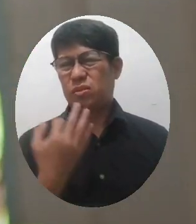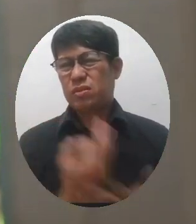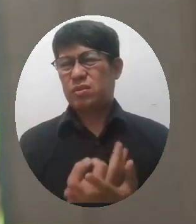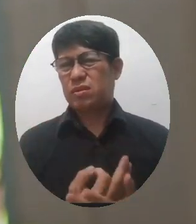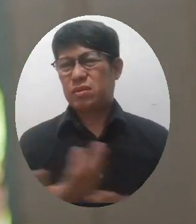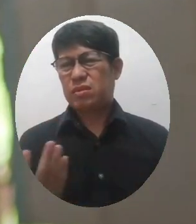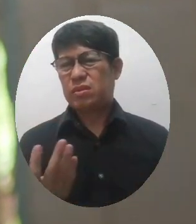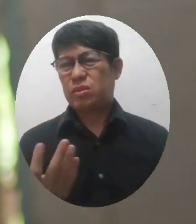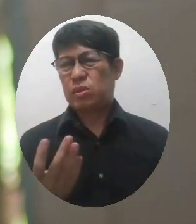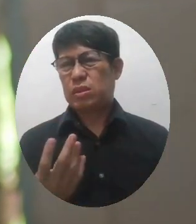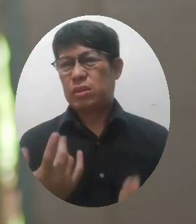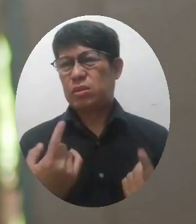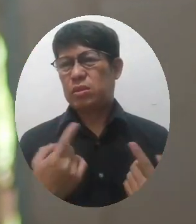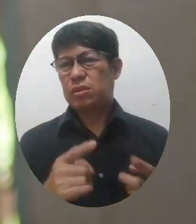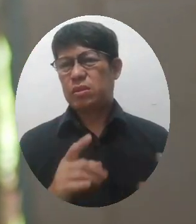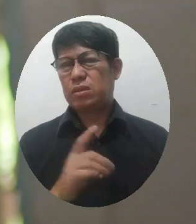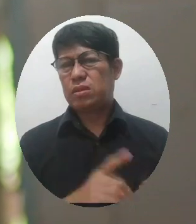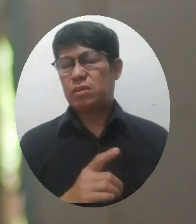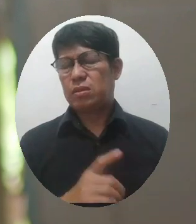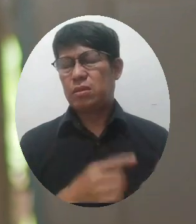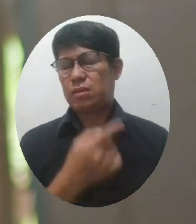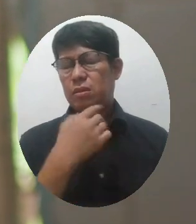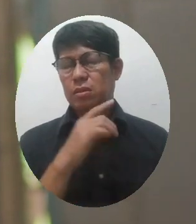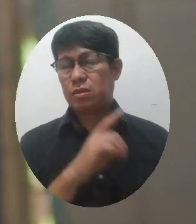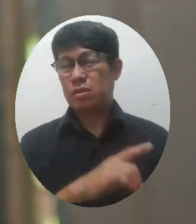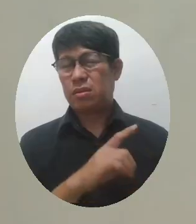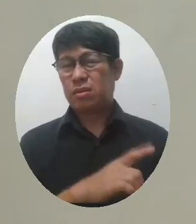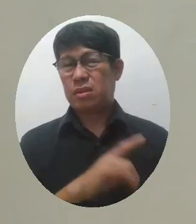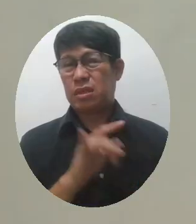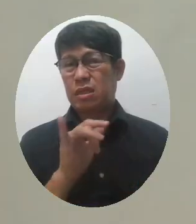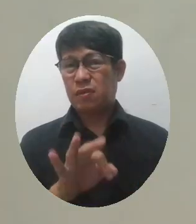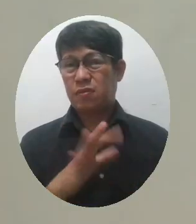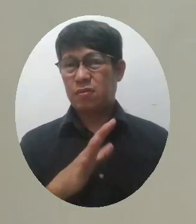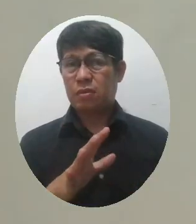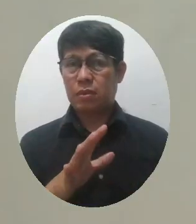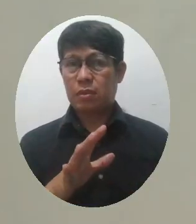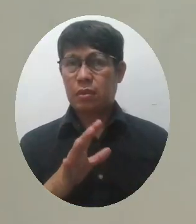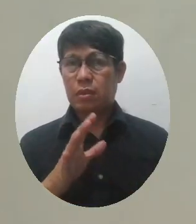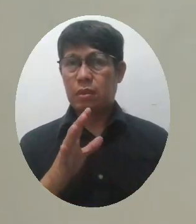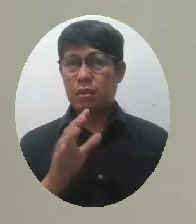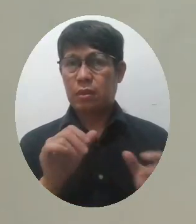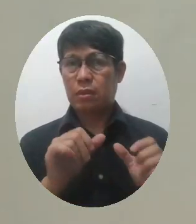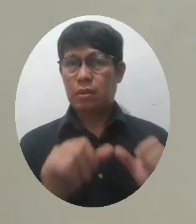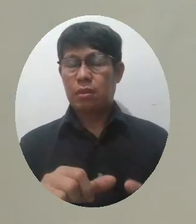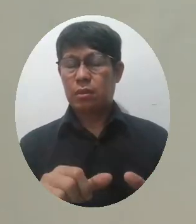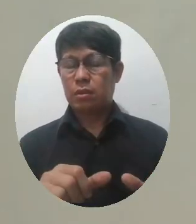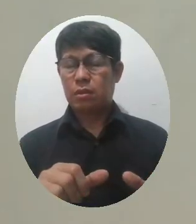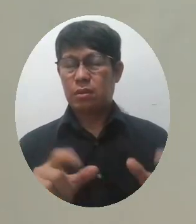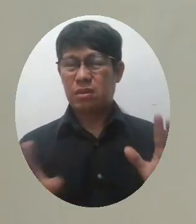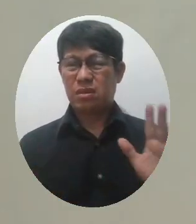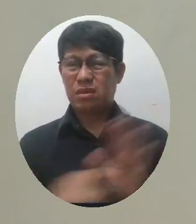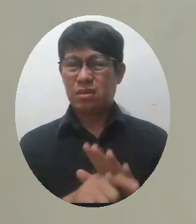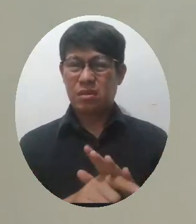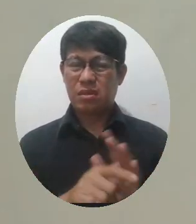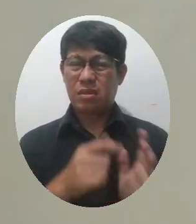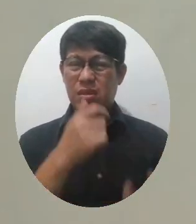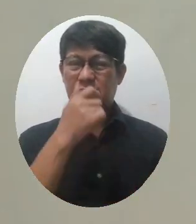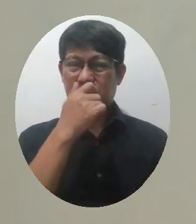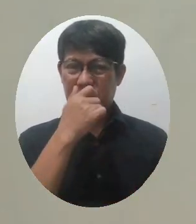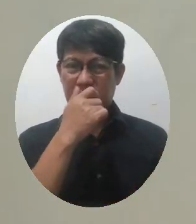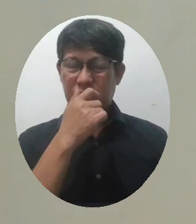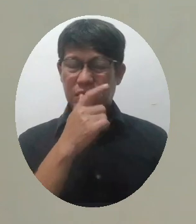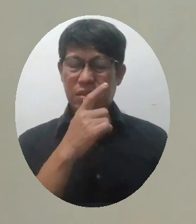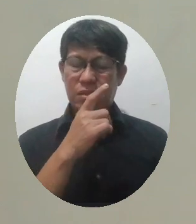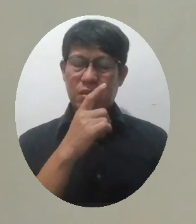din minsan. Takto lang sa panggastos araw-araw. Opo, nang kasabi rin ng doktor sa akin, pag tagalan na ano yan, tulad niya bawal daw